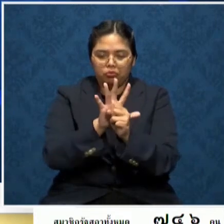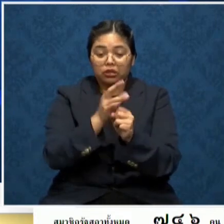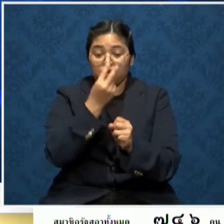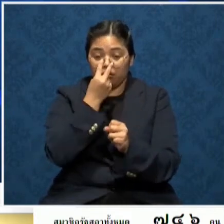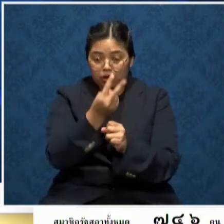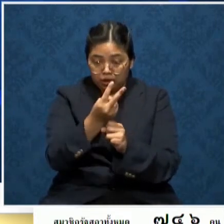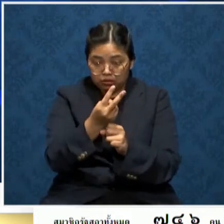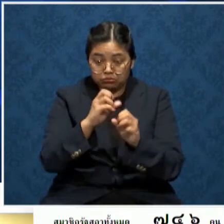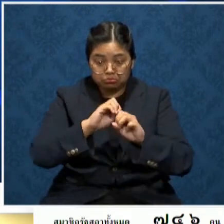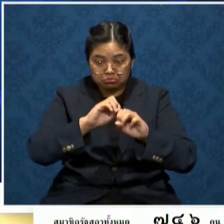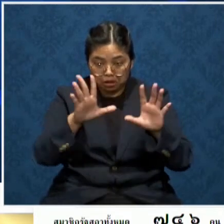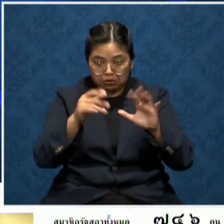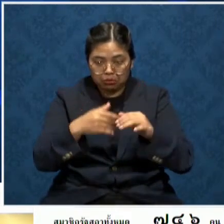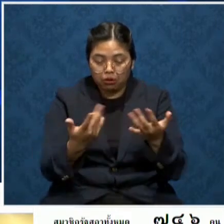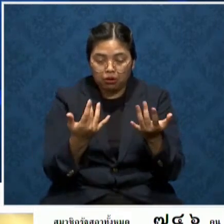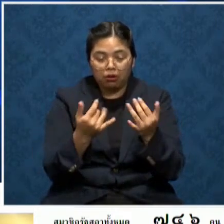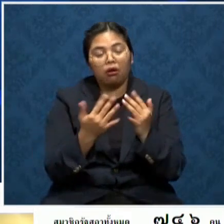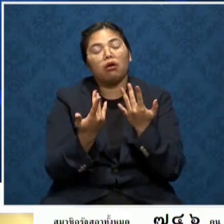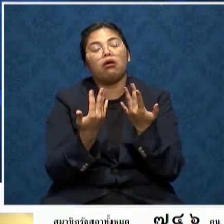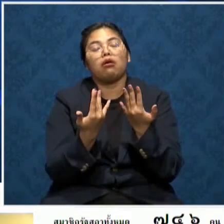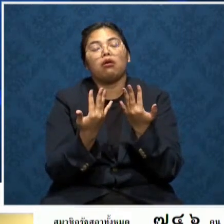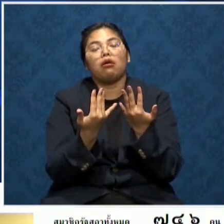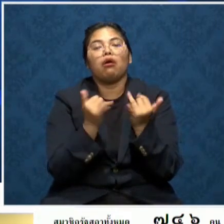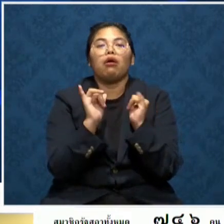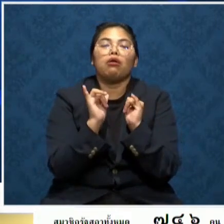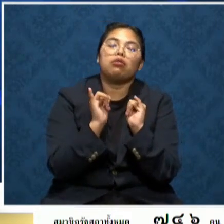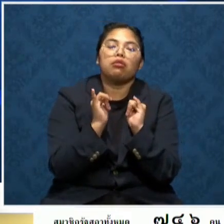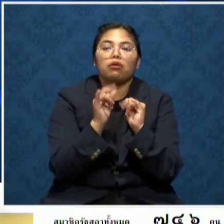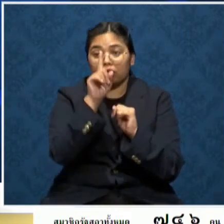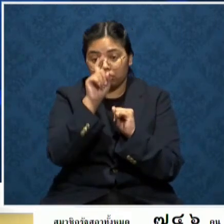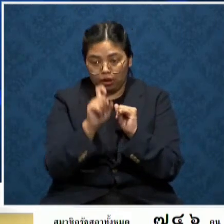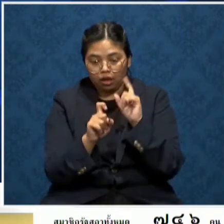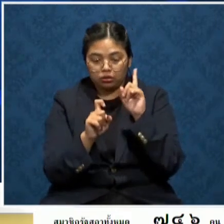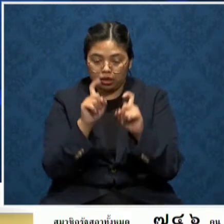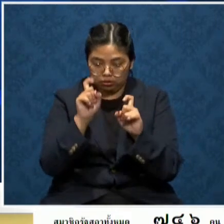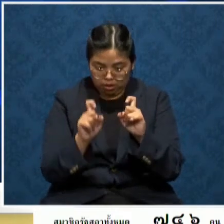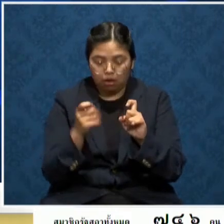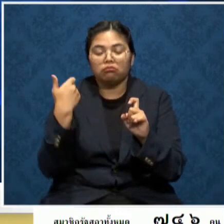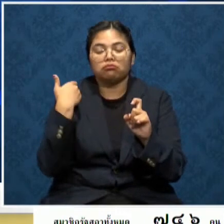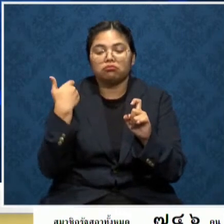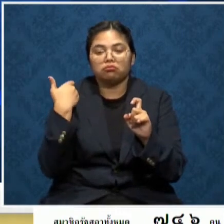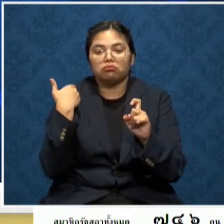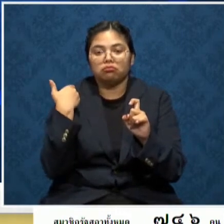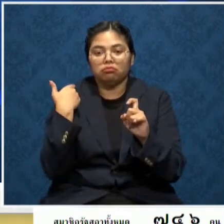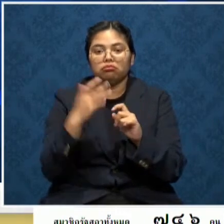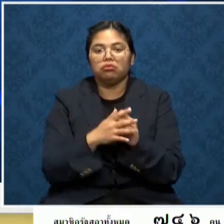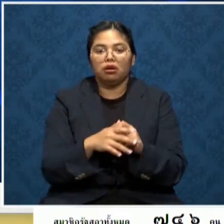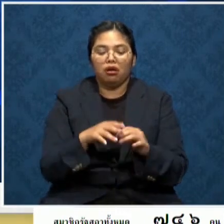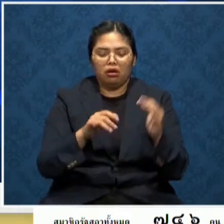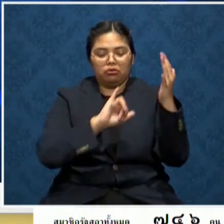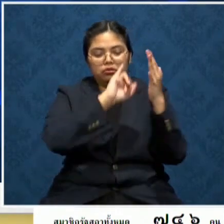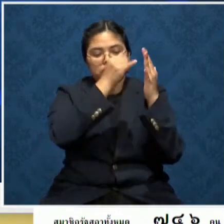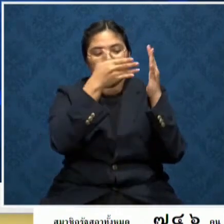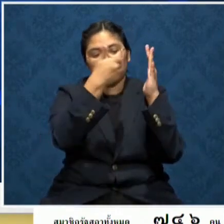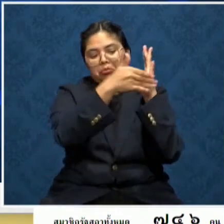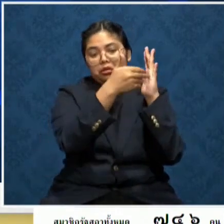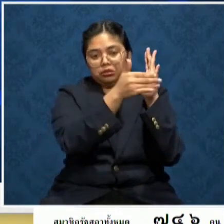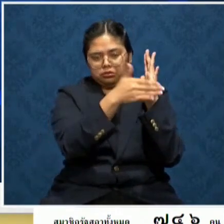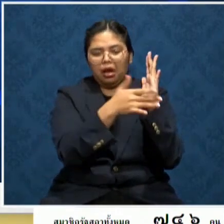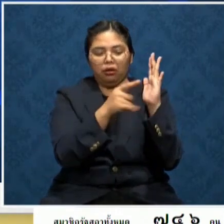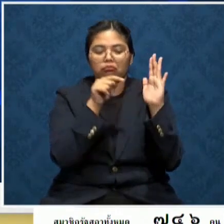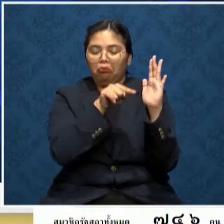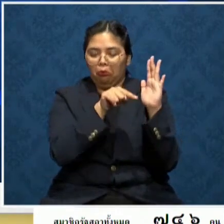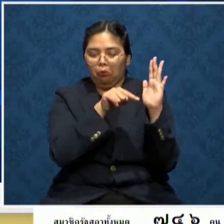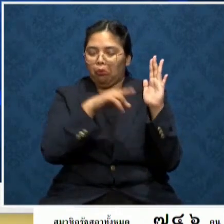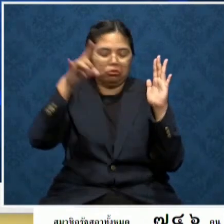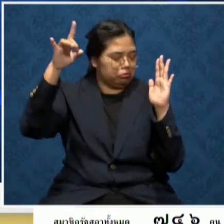จะมีประชาชนนอนรอหมอตายคารรบ่อนพอหมอไม่พอรวภบต่จัหวโยเฉพาะในภาคอีสาร จะวิกฤษ